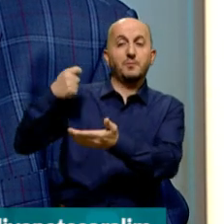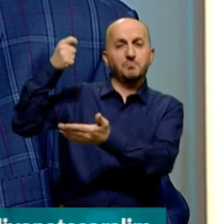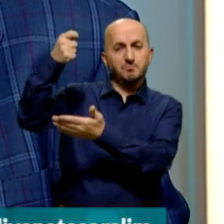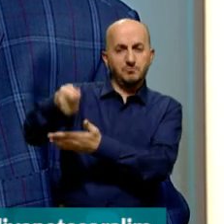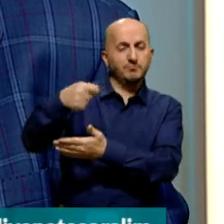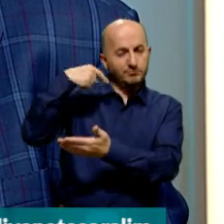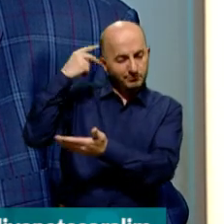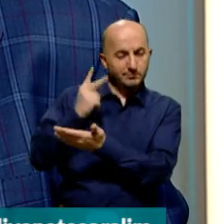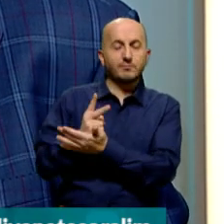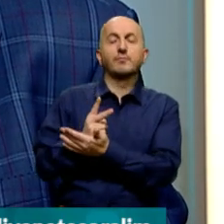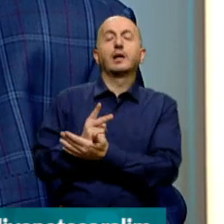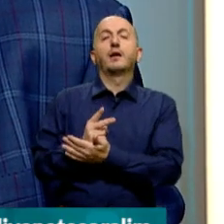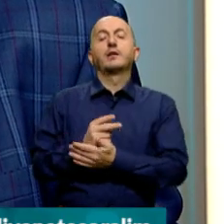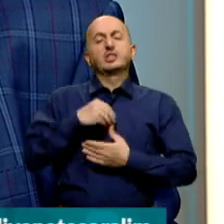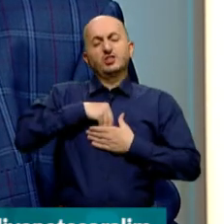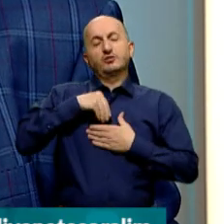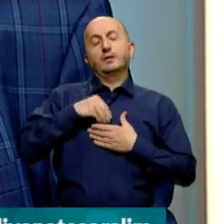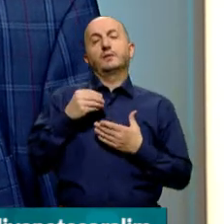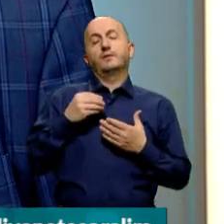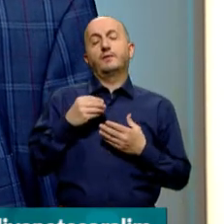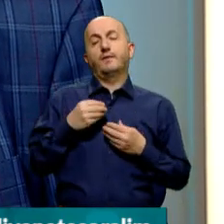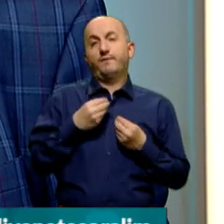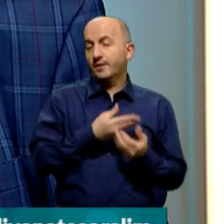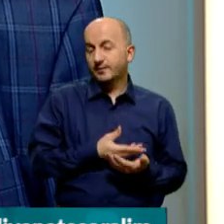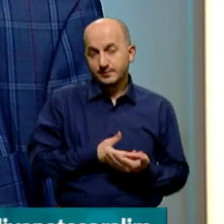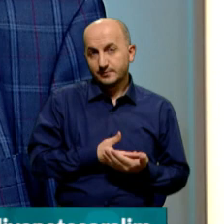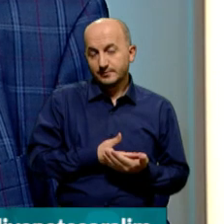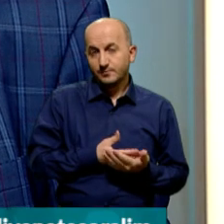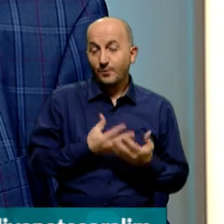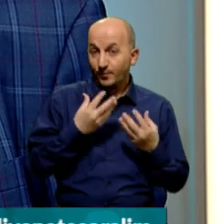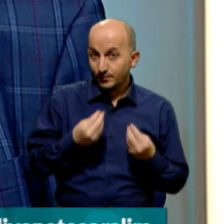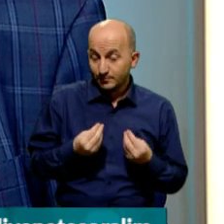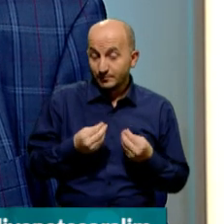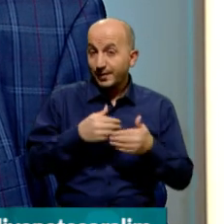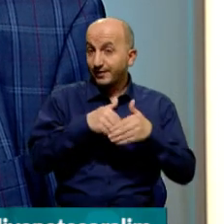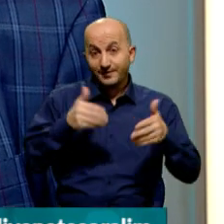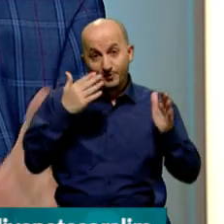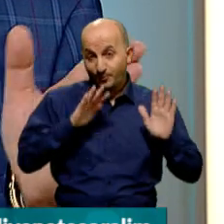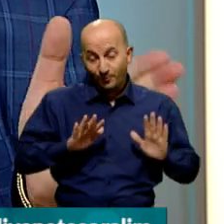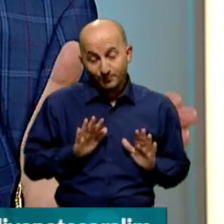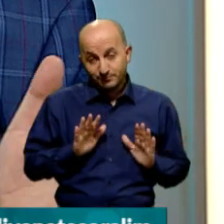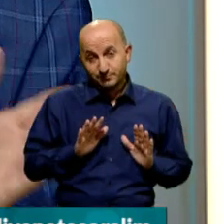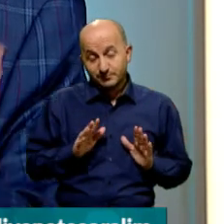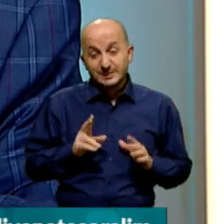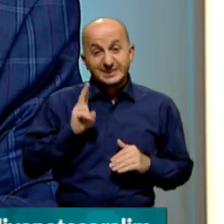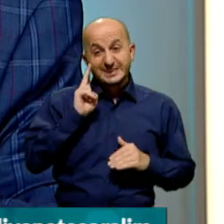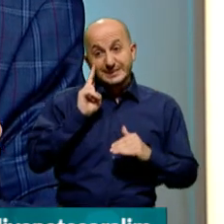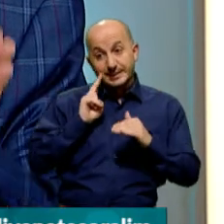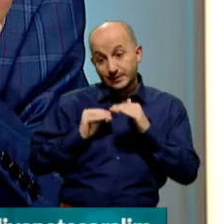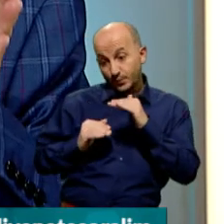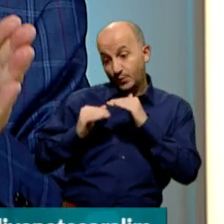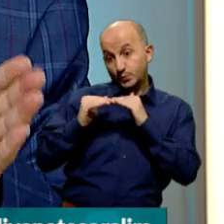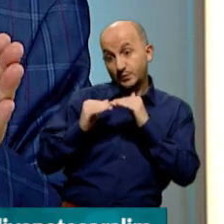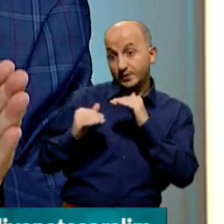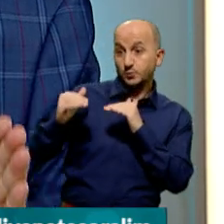içinden niyet ederek o delikanlıya kitabı aldırır. Var mı bir engel? Yok. Hayır yok. Niye? Nisaba maliktir çünkü.